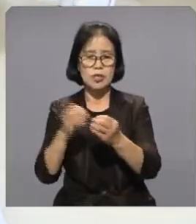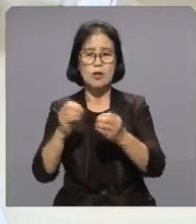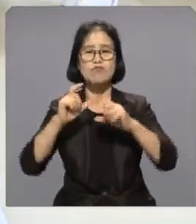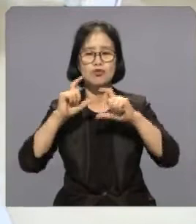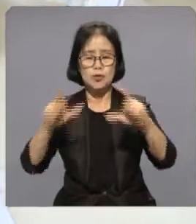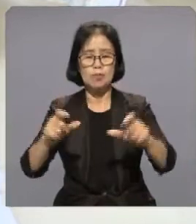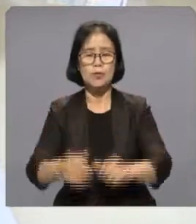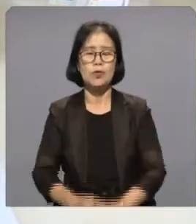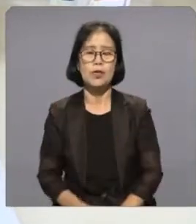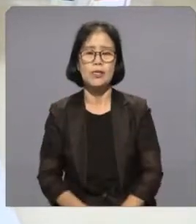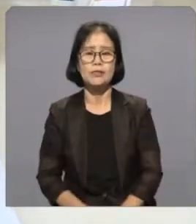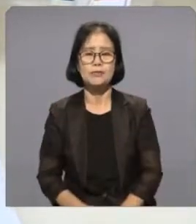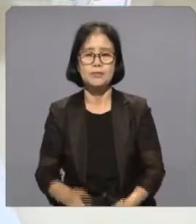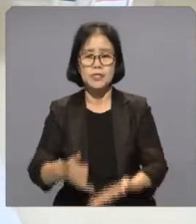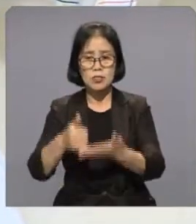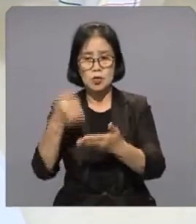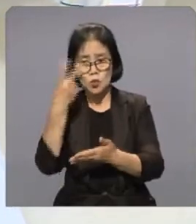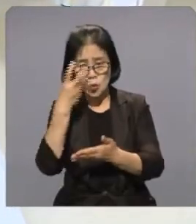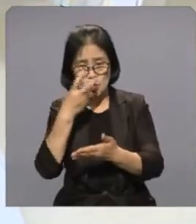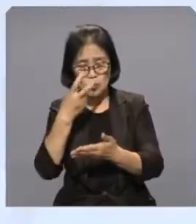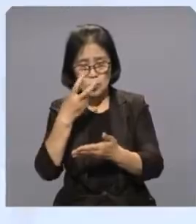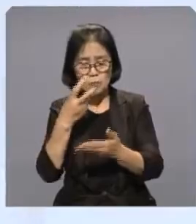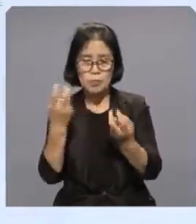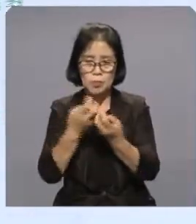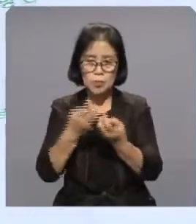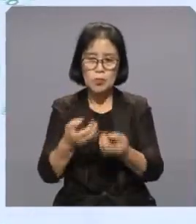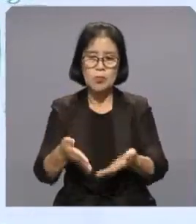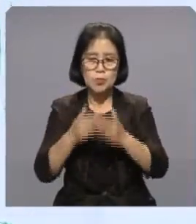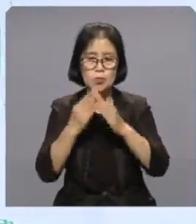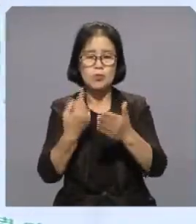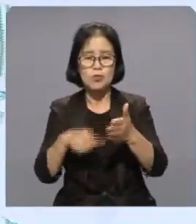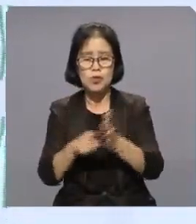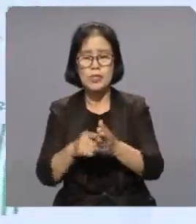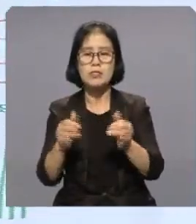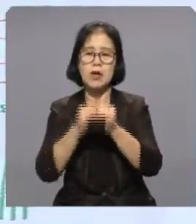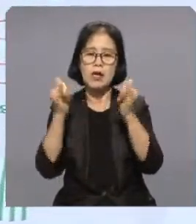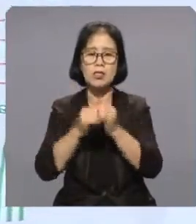인간 존엄 치매 돌봄 기법 도입을 위한 사회적